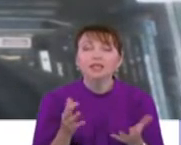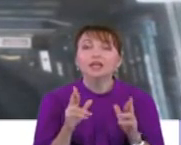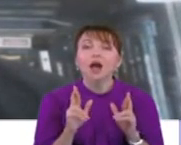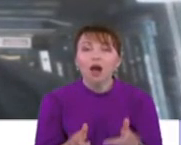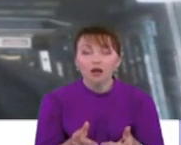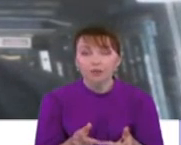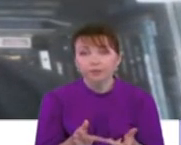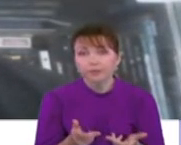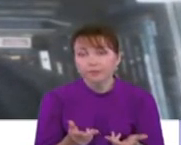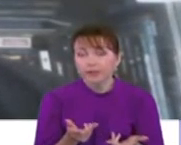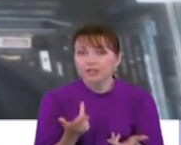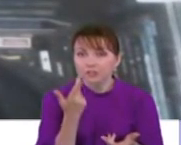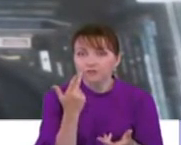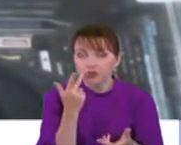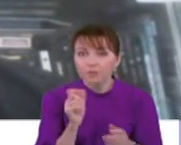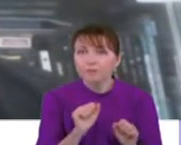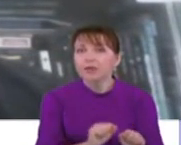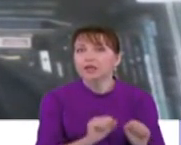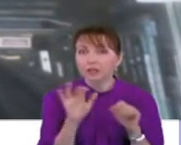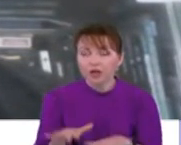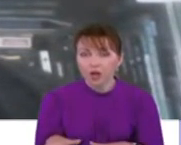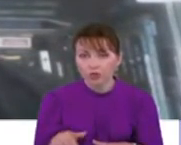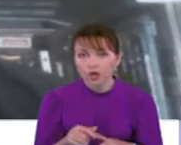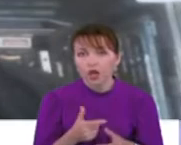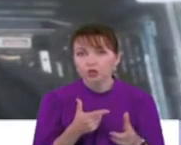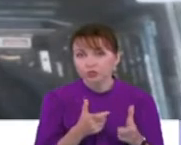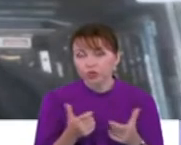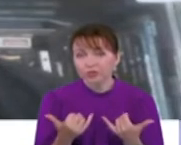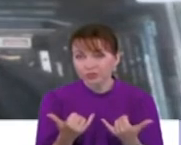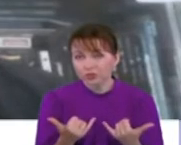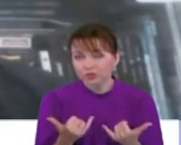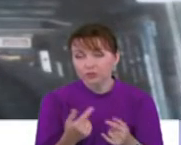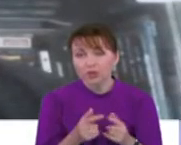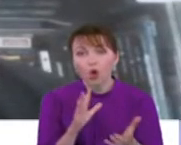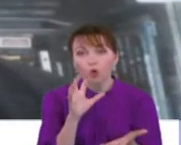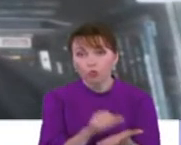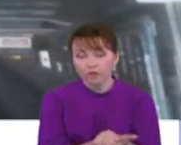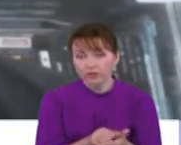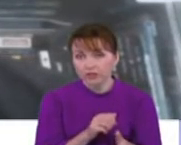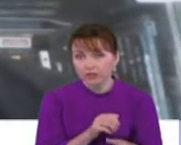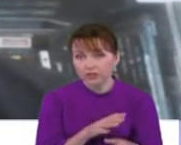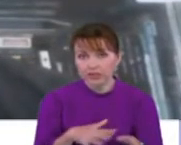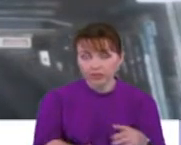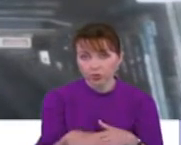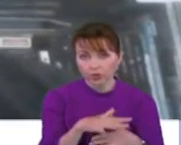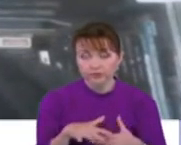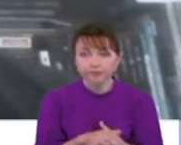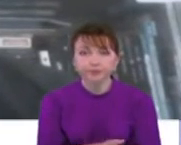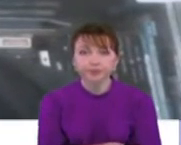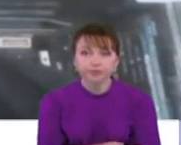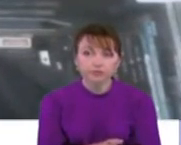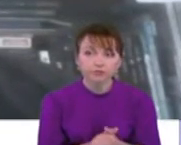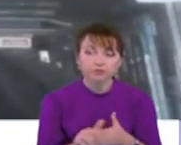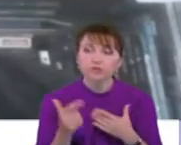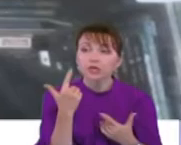чином зазвичай перекидають зброю, ну, на сучасному моменті на окуповані території? Інформація,